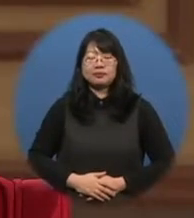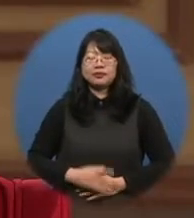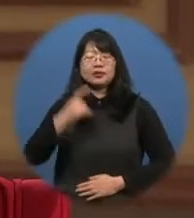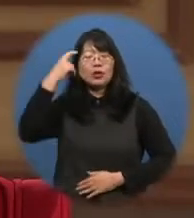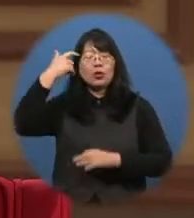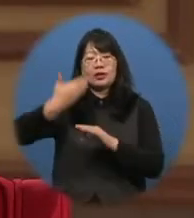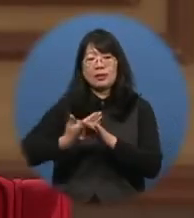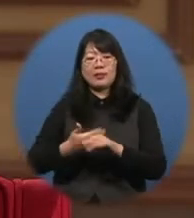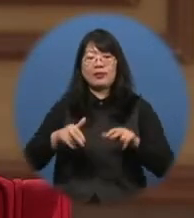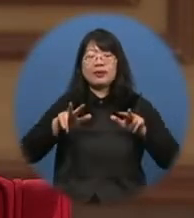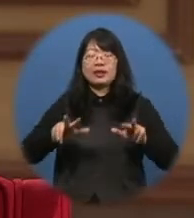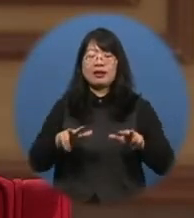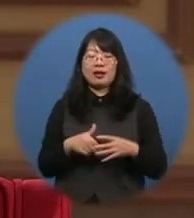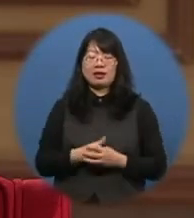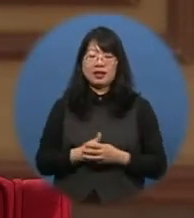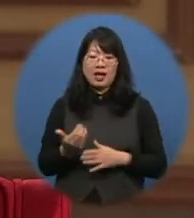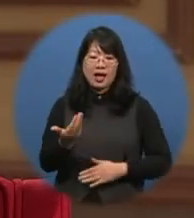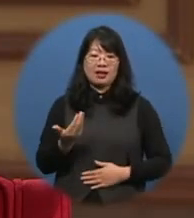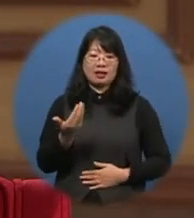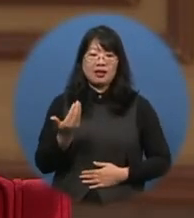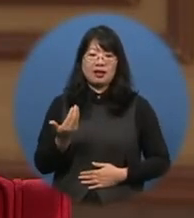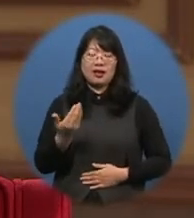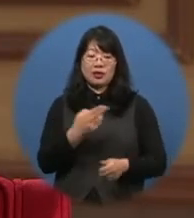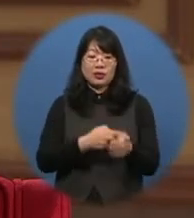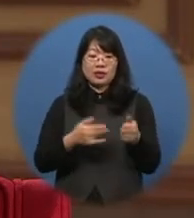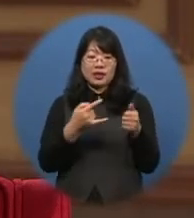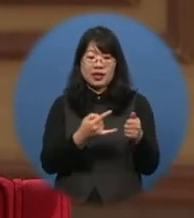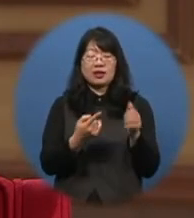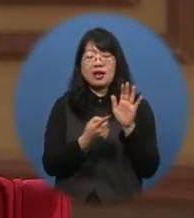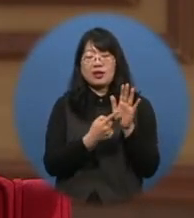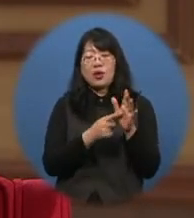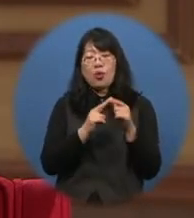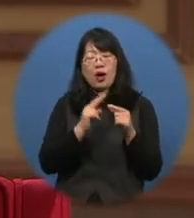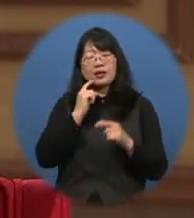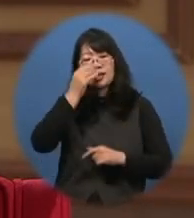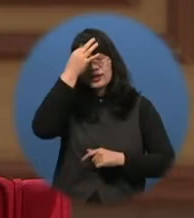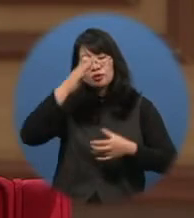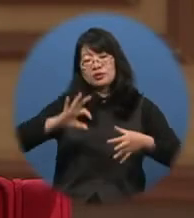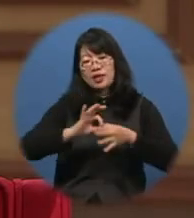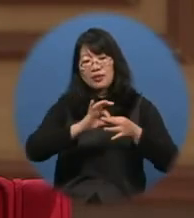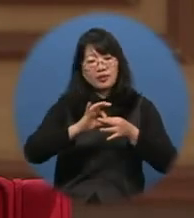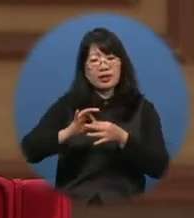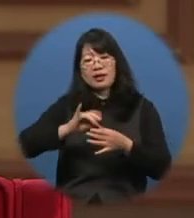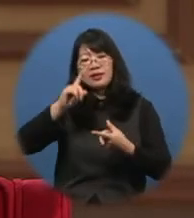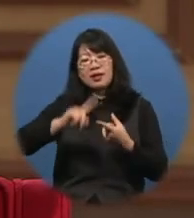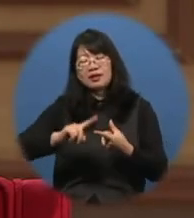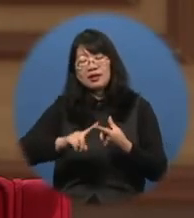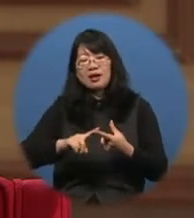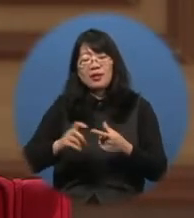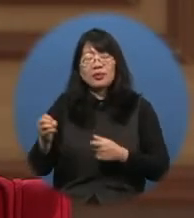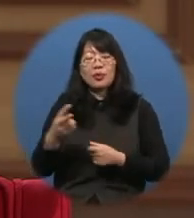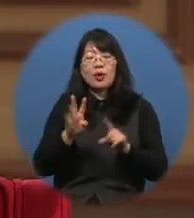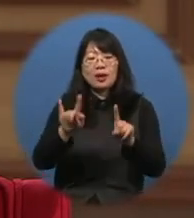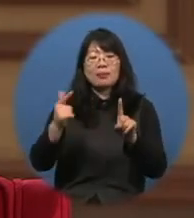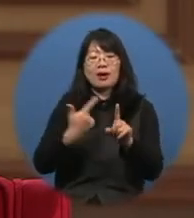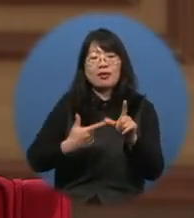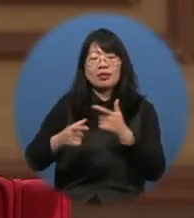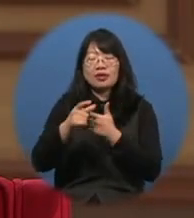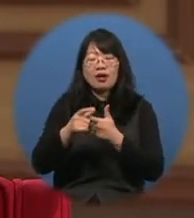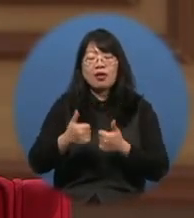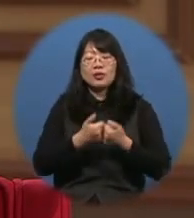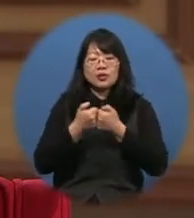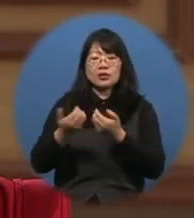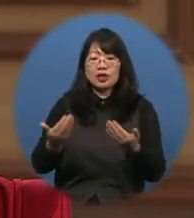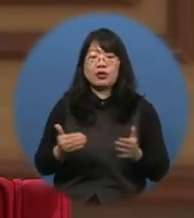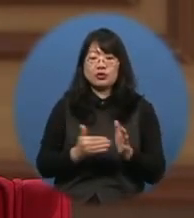있죠. 왜냐하면 예. 또 이제 아까 그 교수님께서 광고와 예술의 관계에 대해서 그렇죠. 또 한번 그